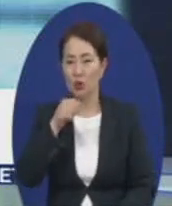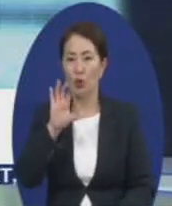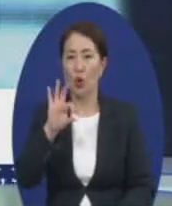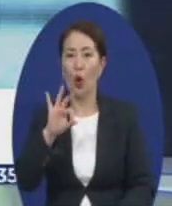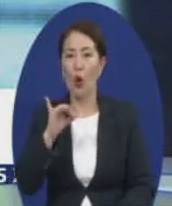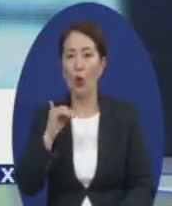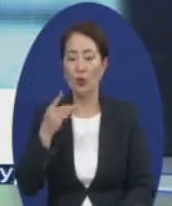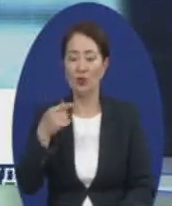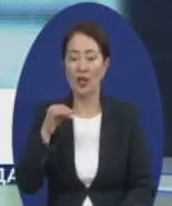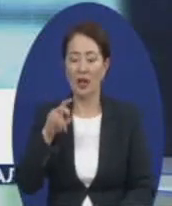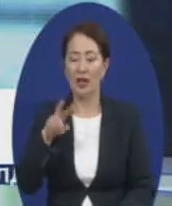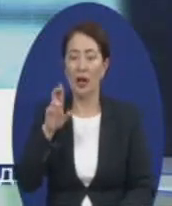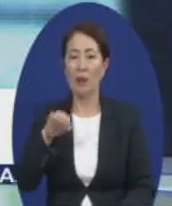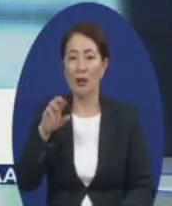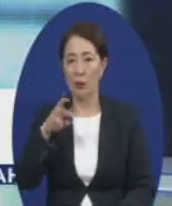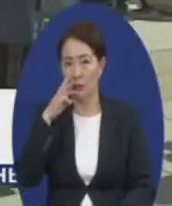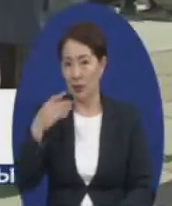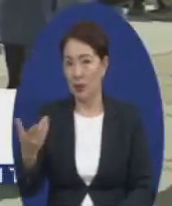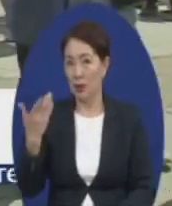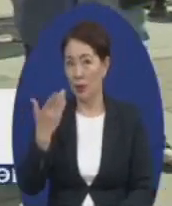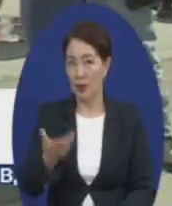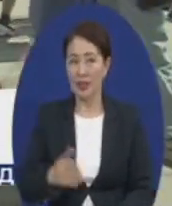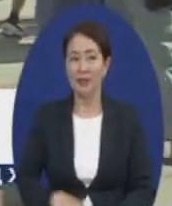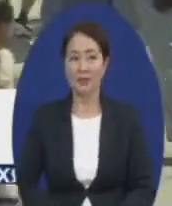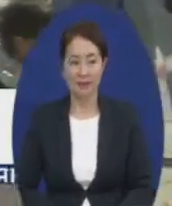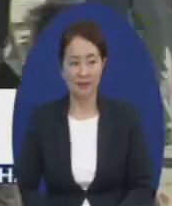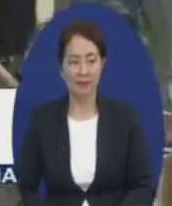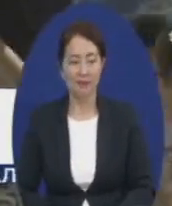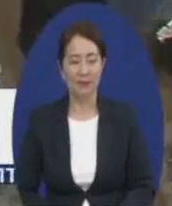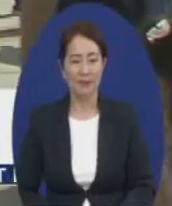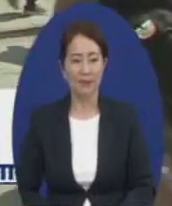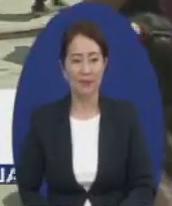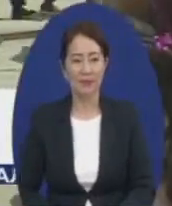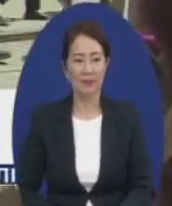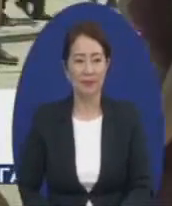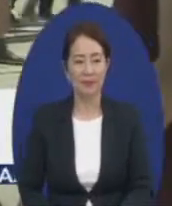Оюун Жаргал Батболд нар бэлтгэсэн байна.